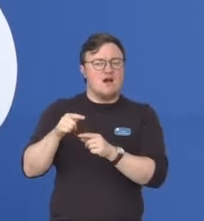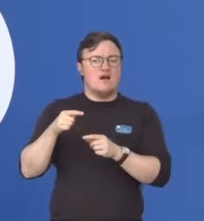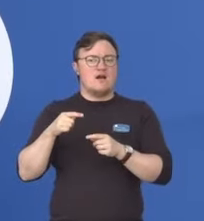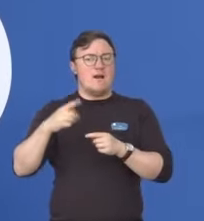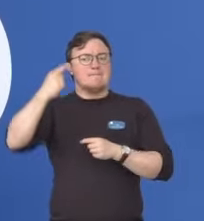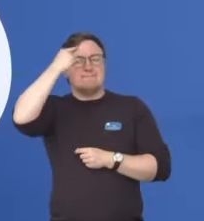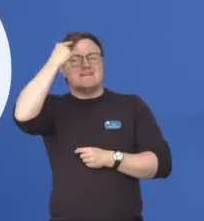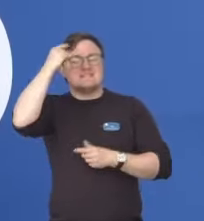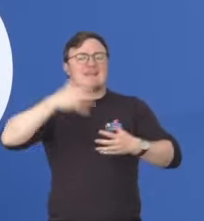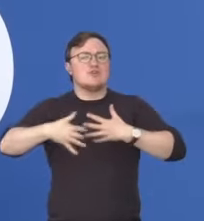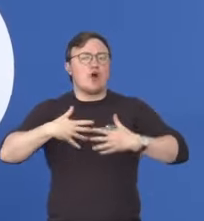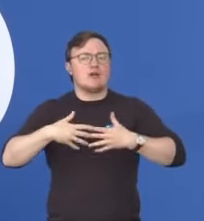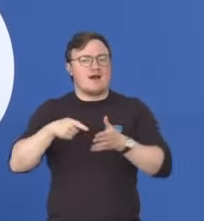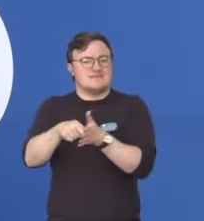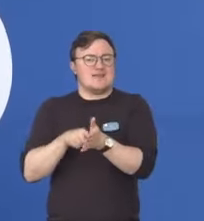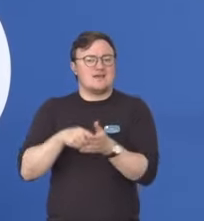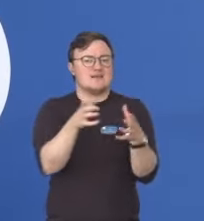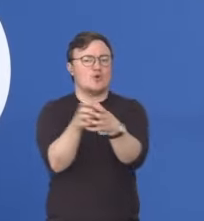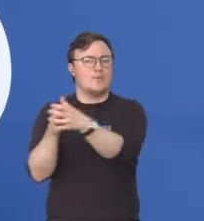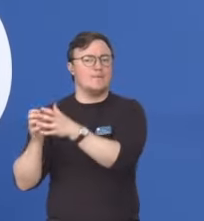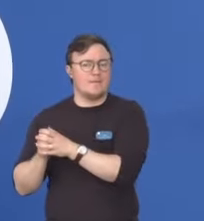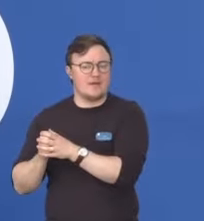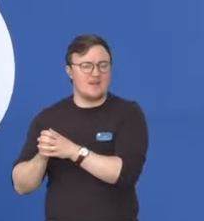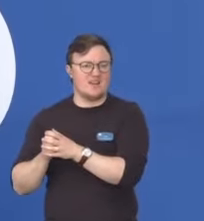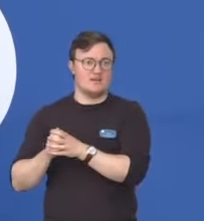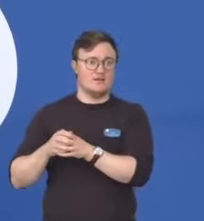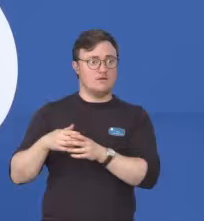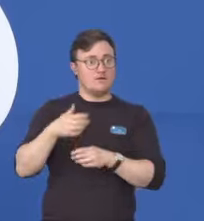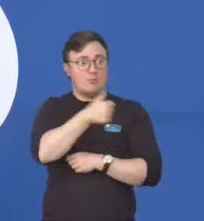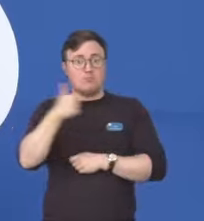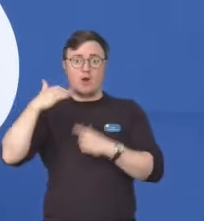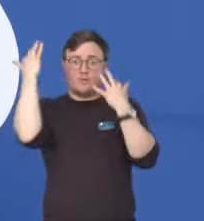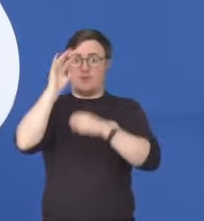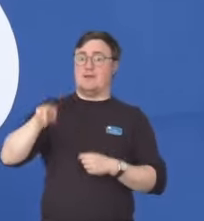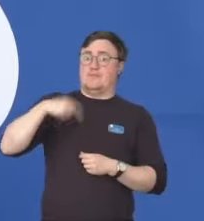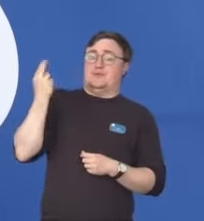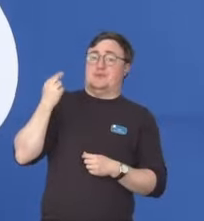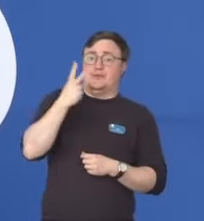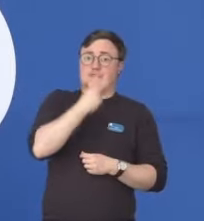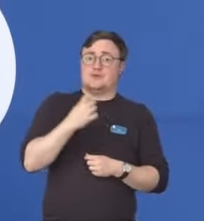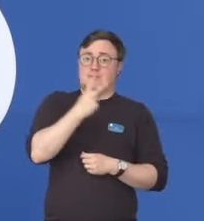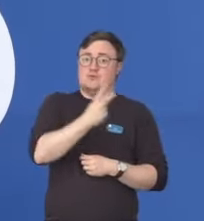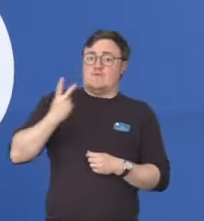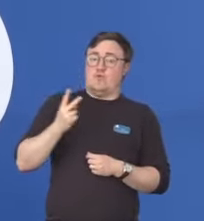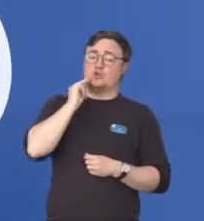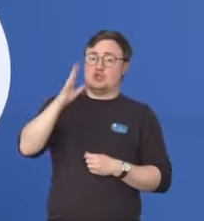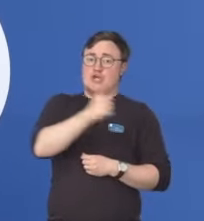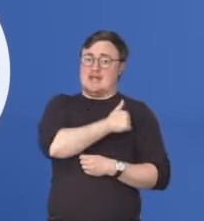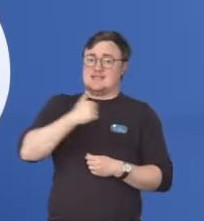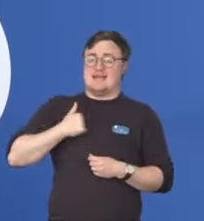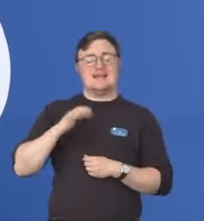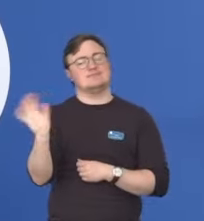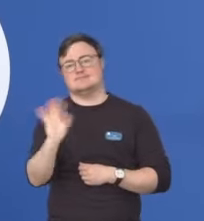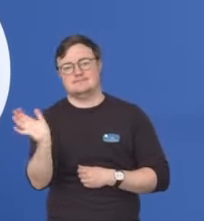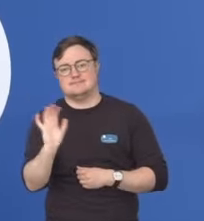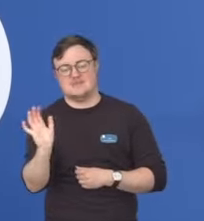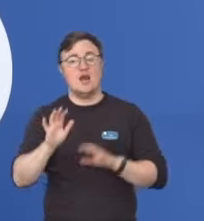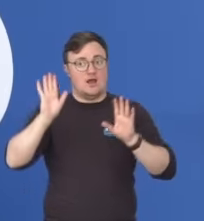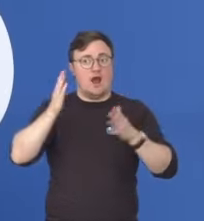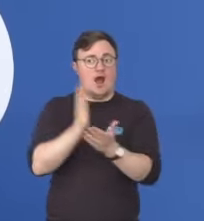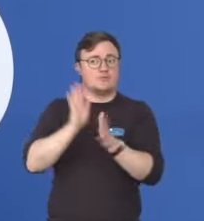vissa grupper. För att det är inte bara problemet nu sedan 2022, den här nya regeringen. För att då har det absolut trappat